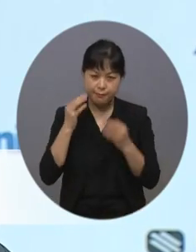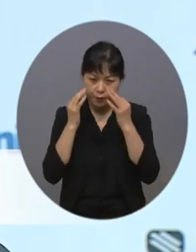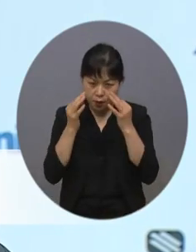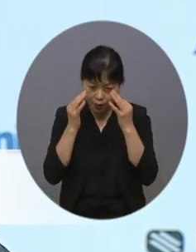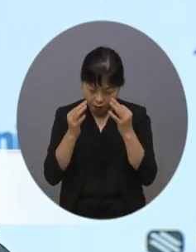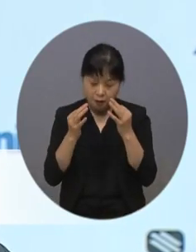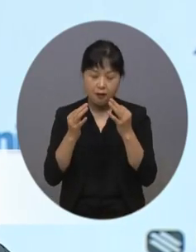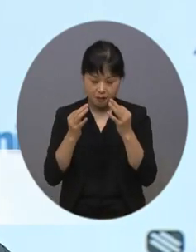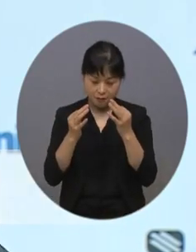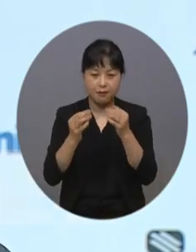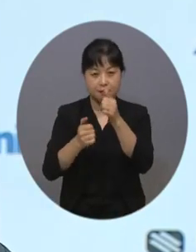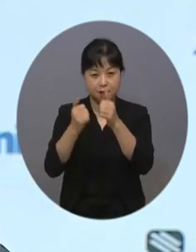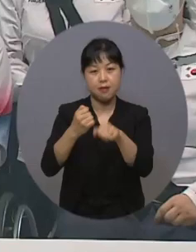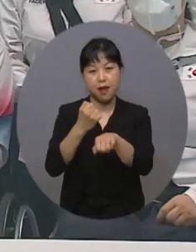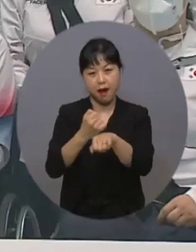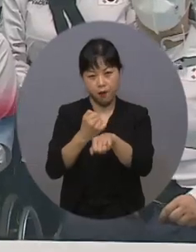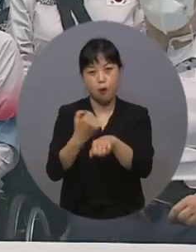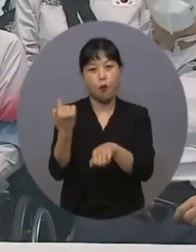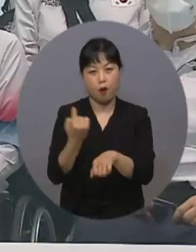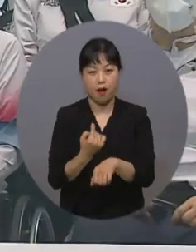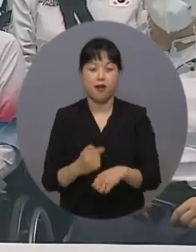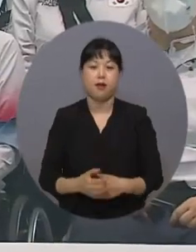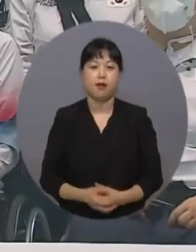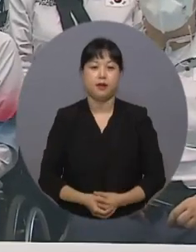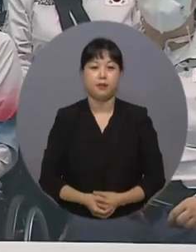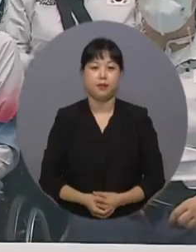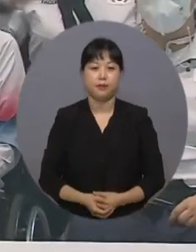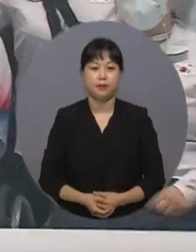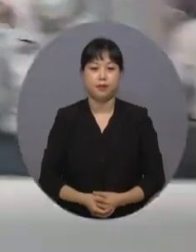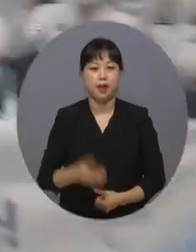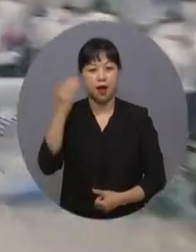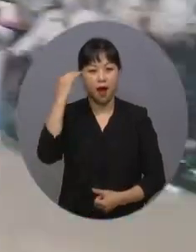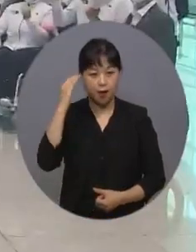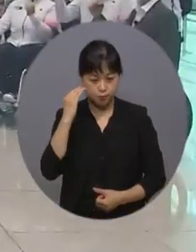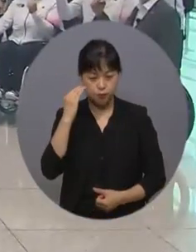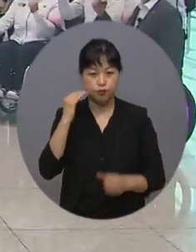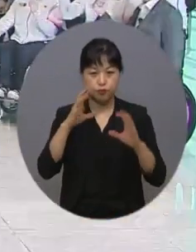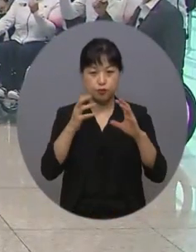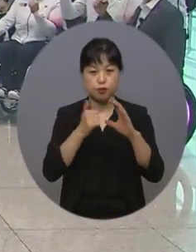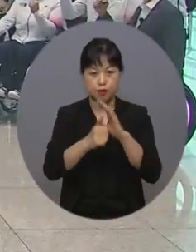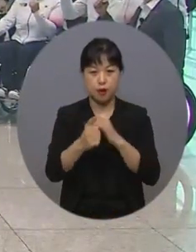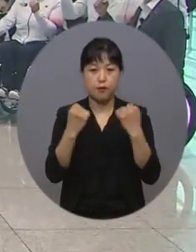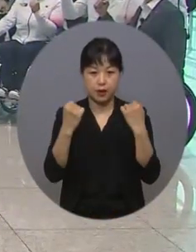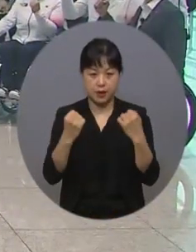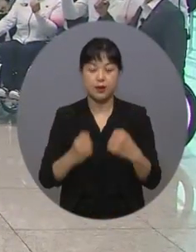열심히 하고 오겠습니다. 파이팅! 대한민국 국가 파이팅!